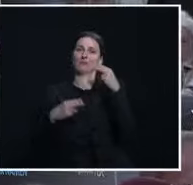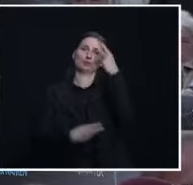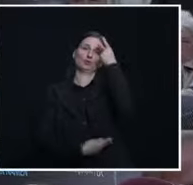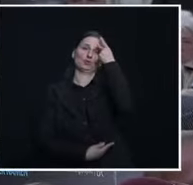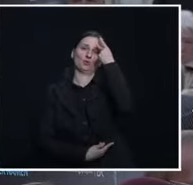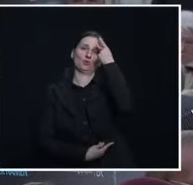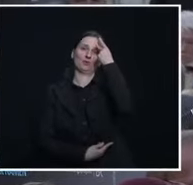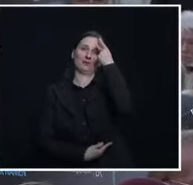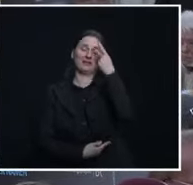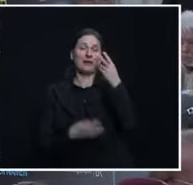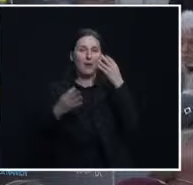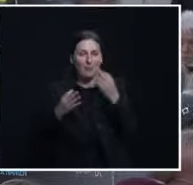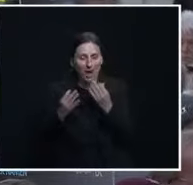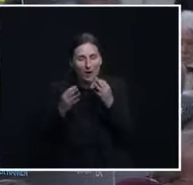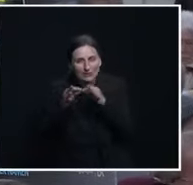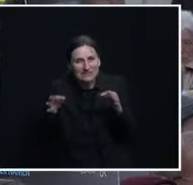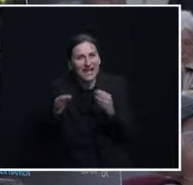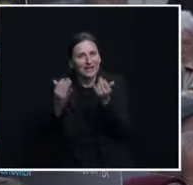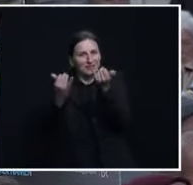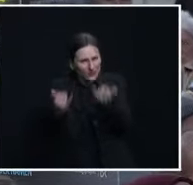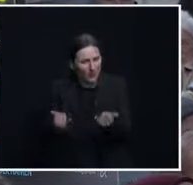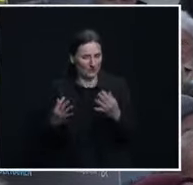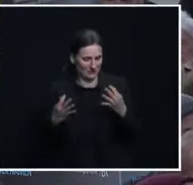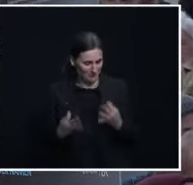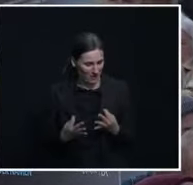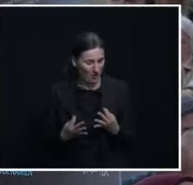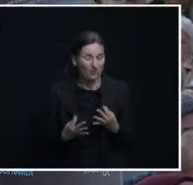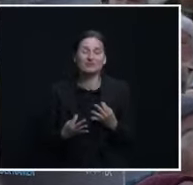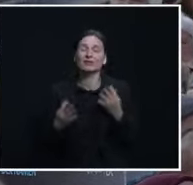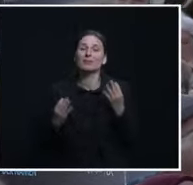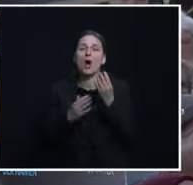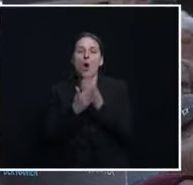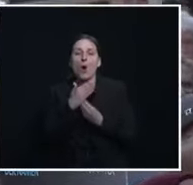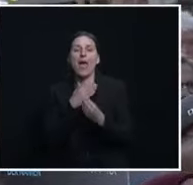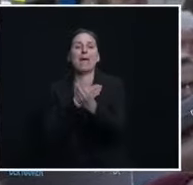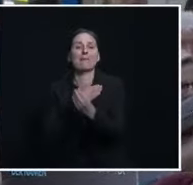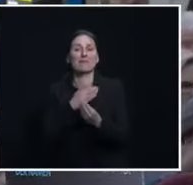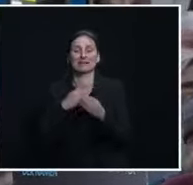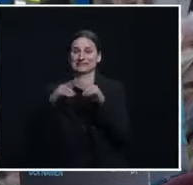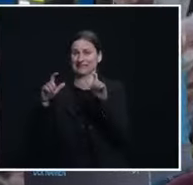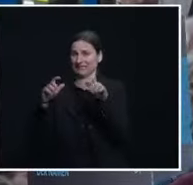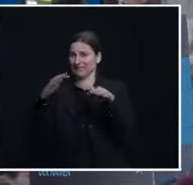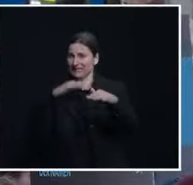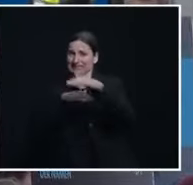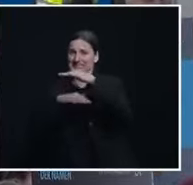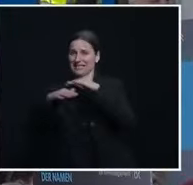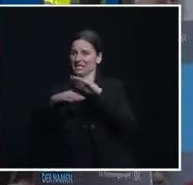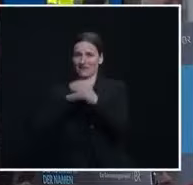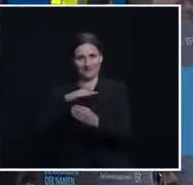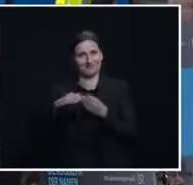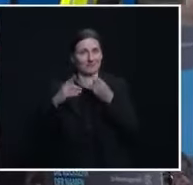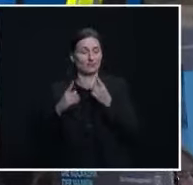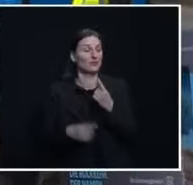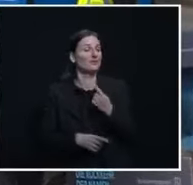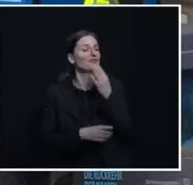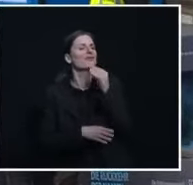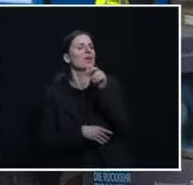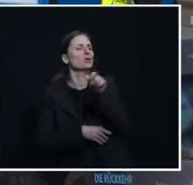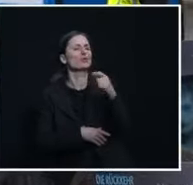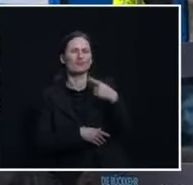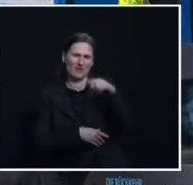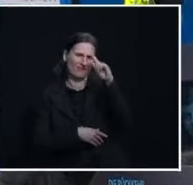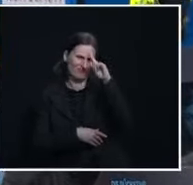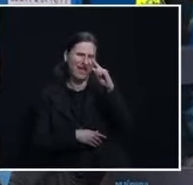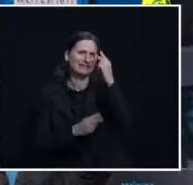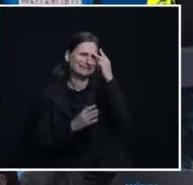Es braucht Tage wie heute und vor allem Empathie der gesamten Gesellschaft. Wir Juden, wir wissen, woran